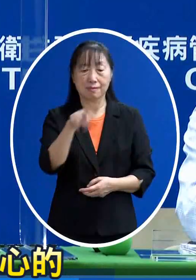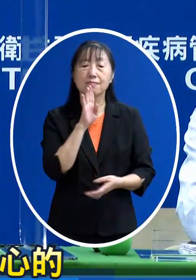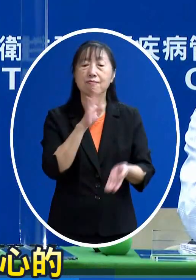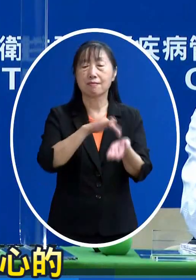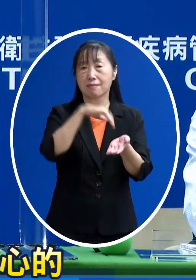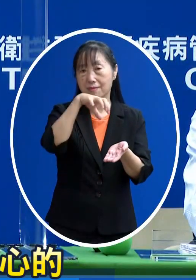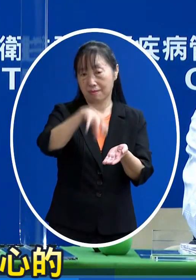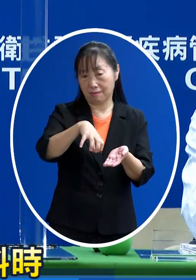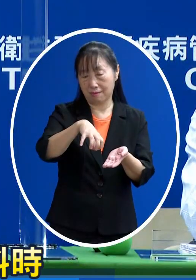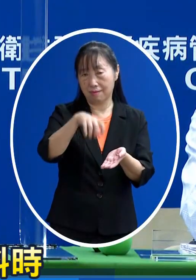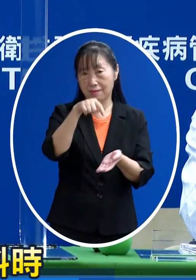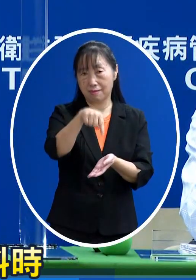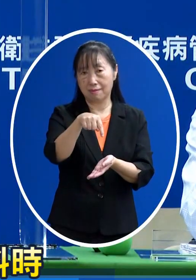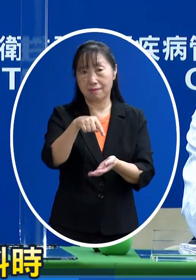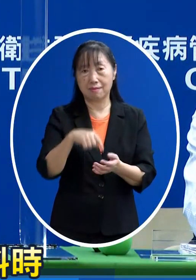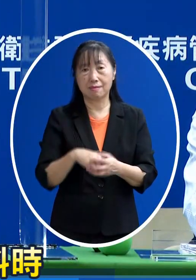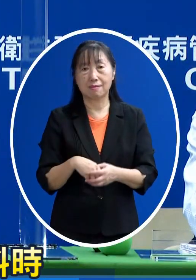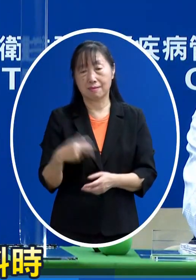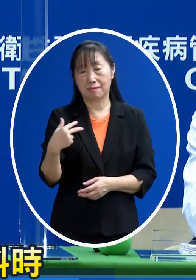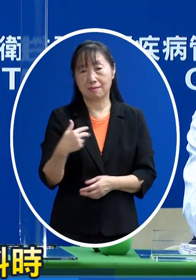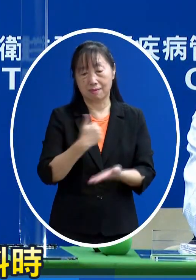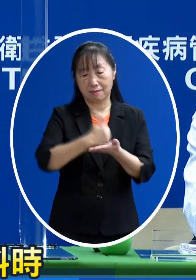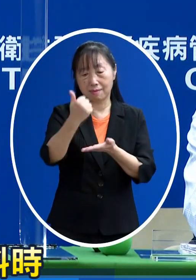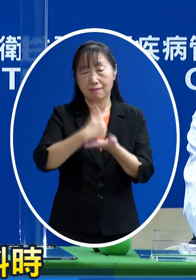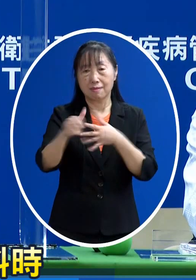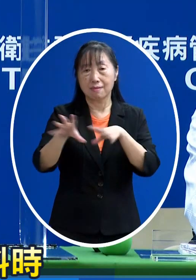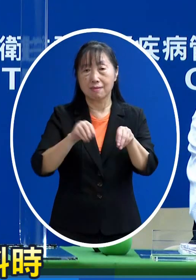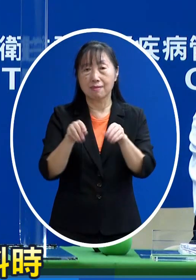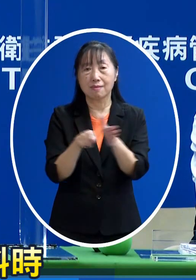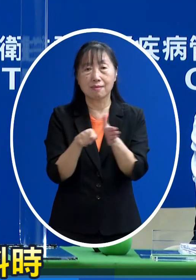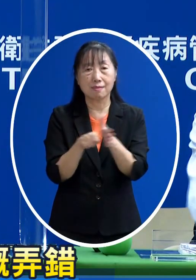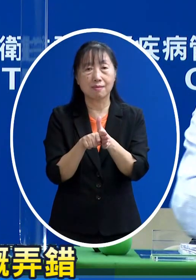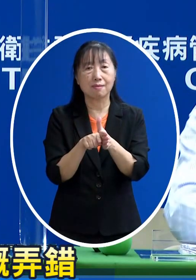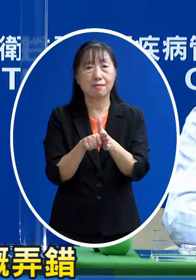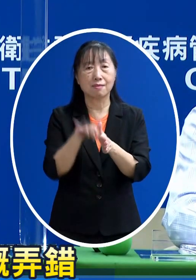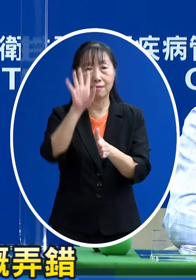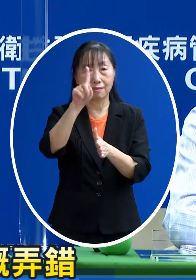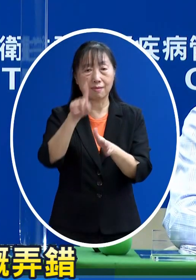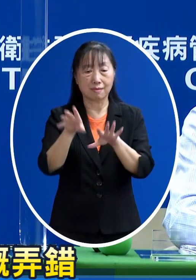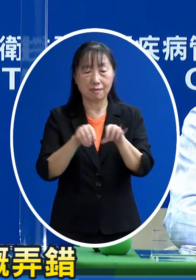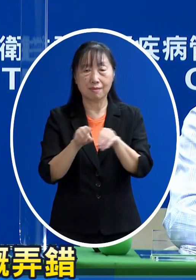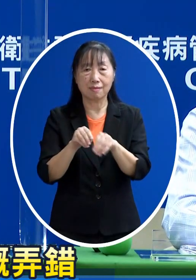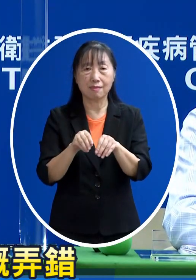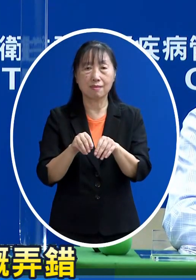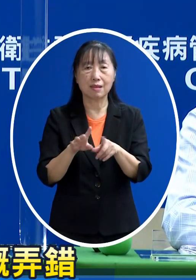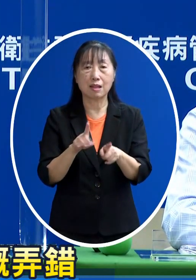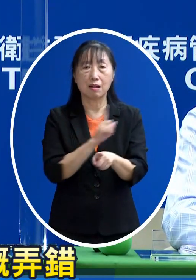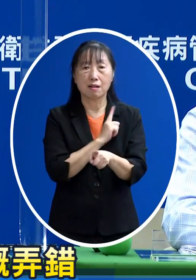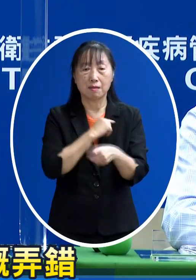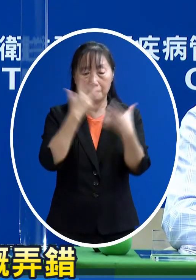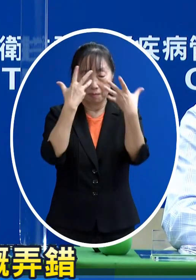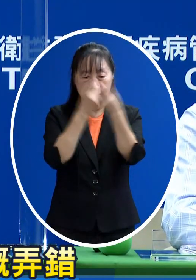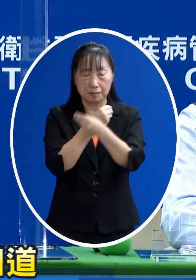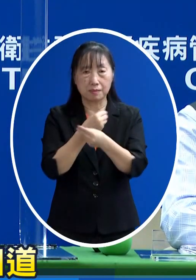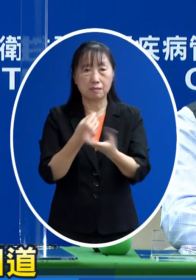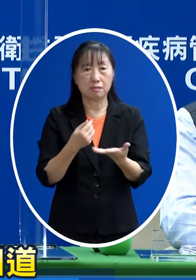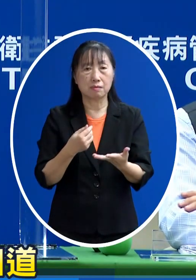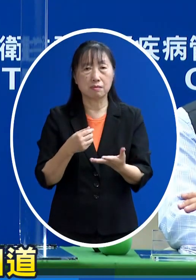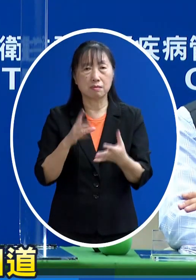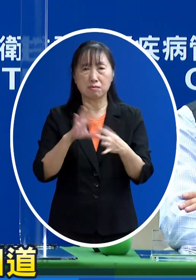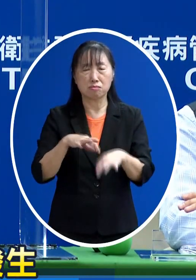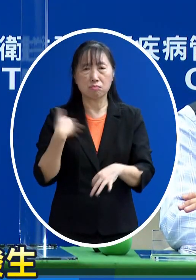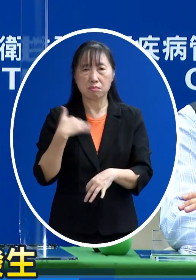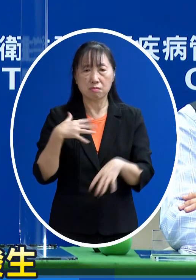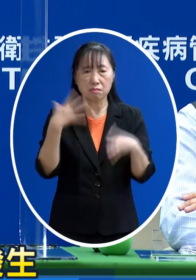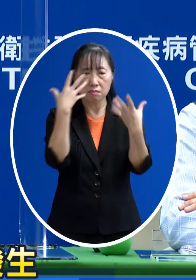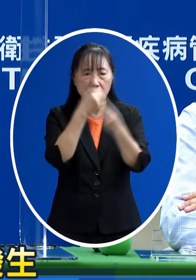的。 医院端在上传的资料的时候，那有一批资料他的弄错，我们到现在不知道他的